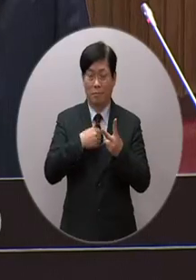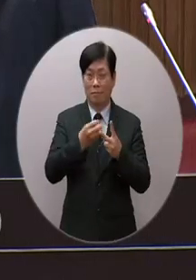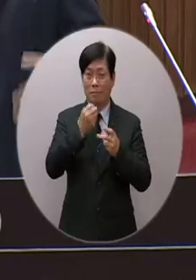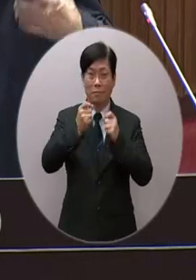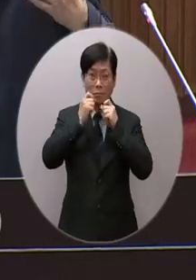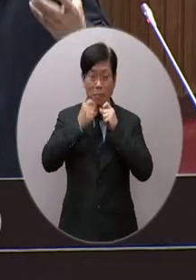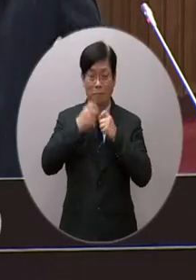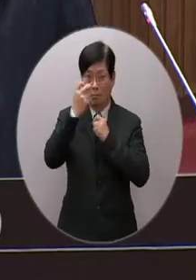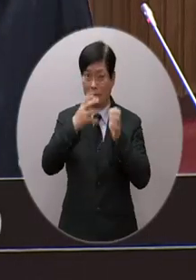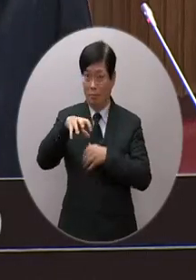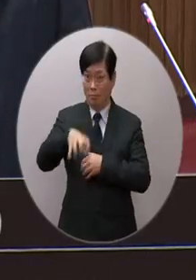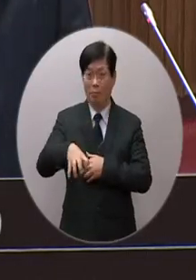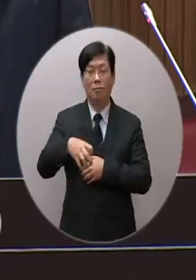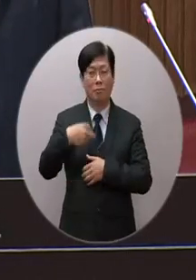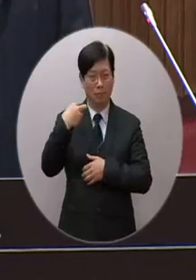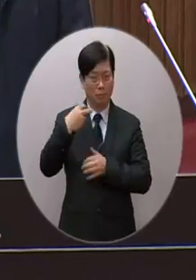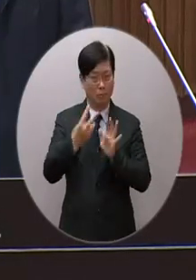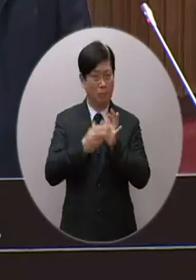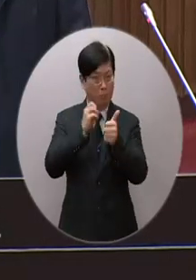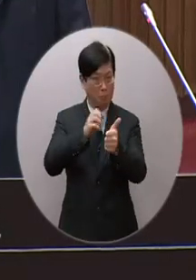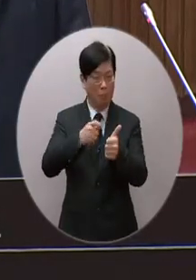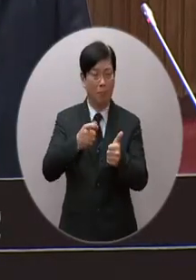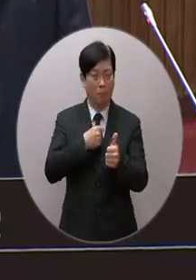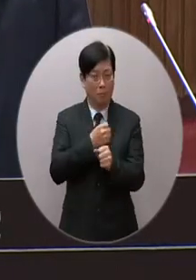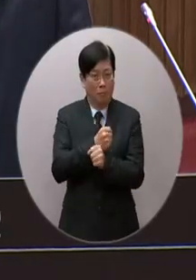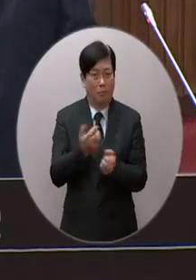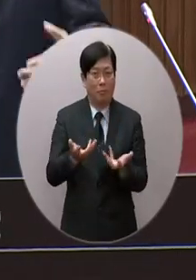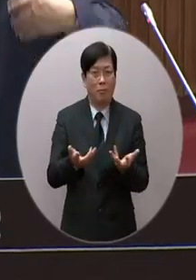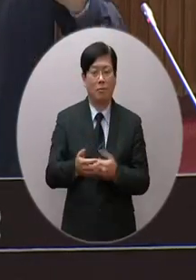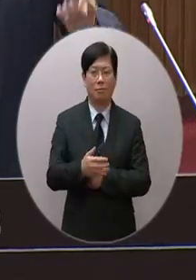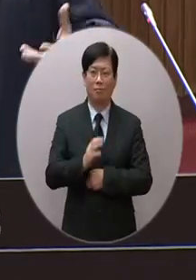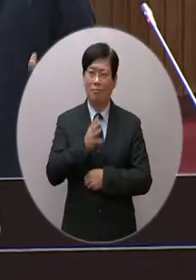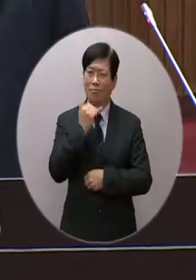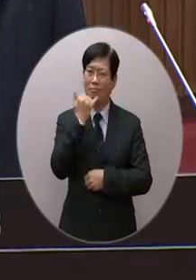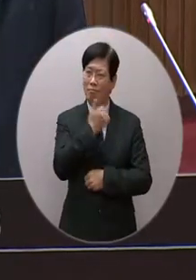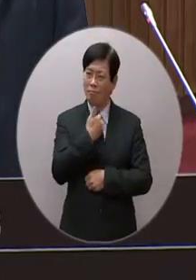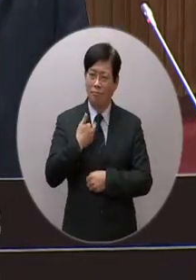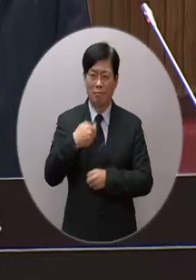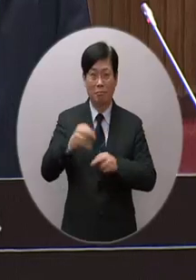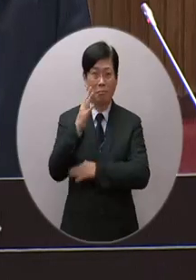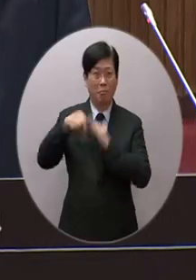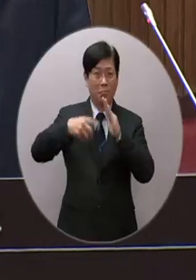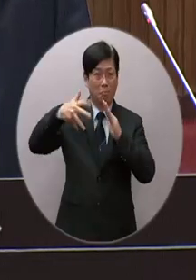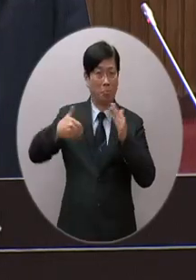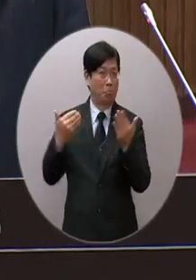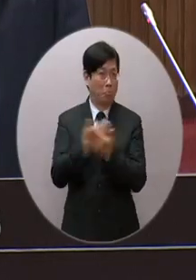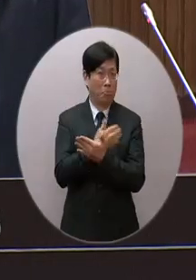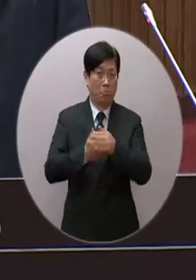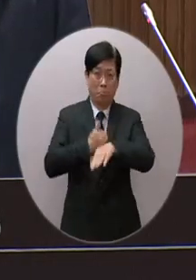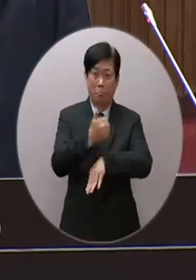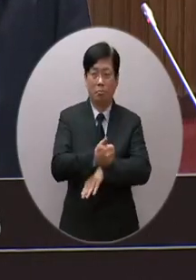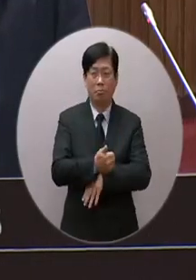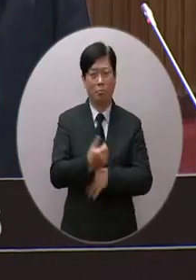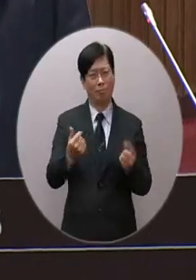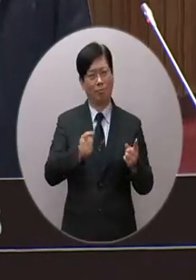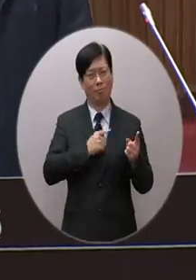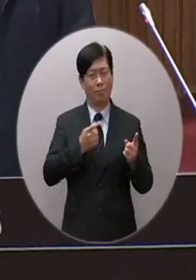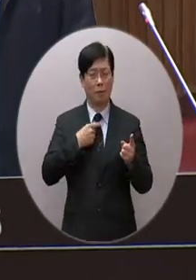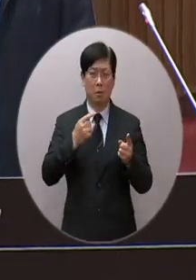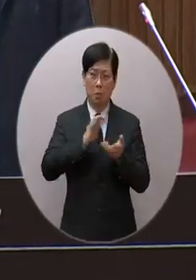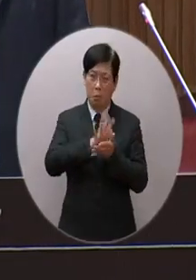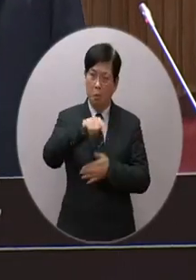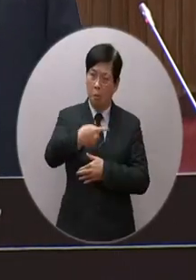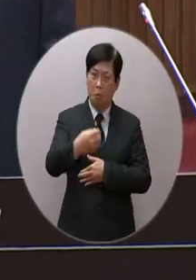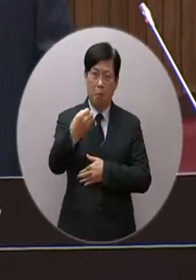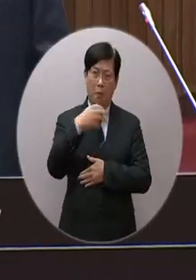署提出真侪食品安全爱做的工作，但是因为可能话行政院长顶会结束拢无听到消